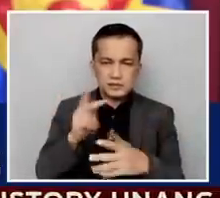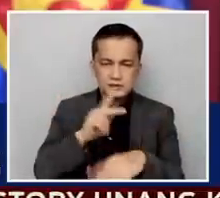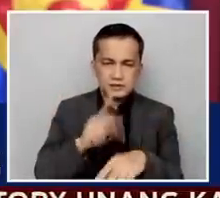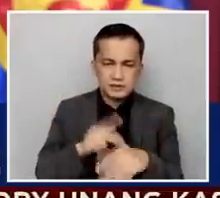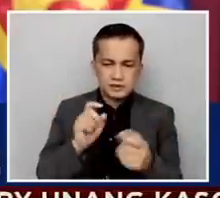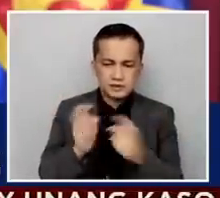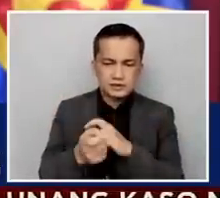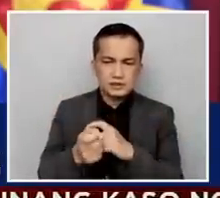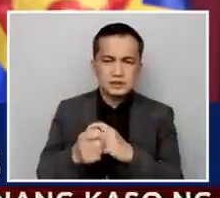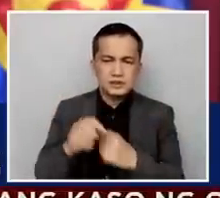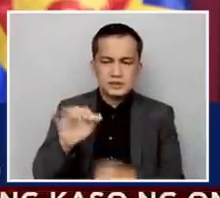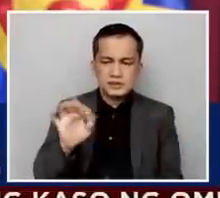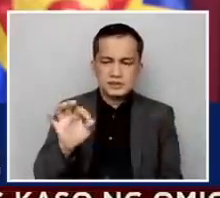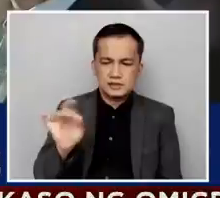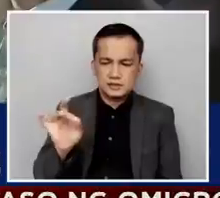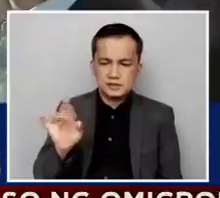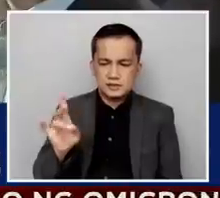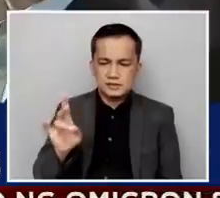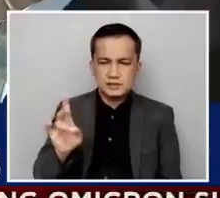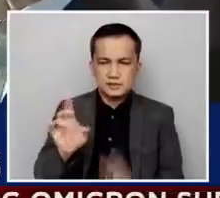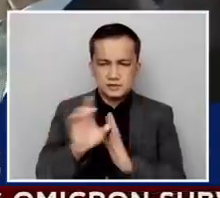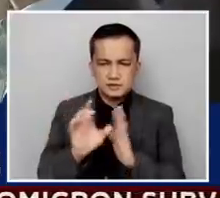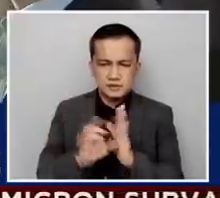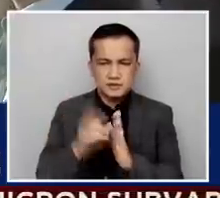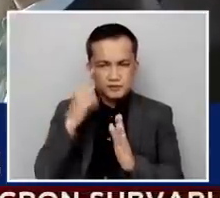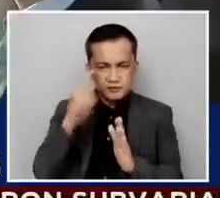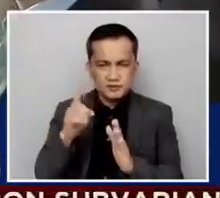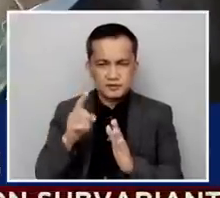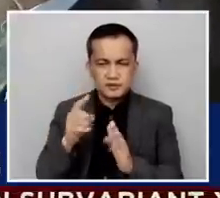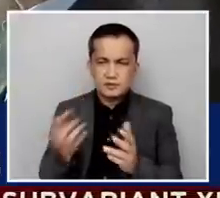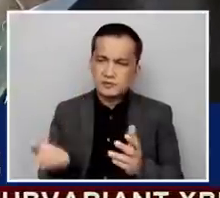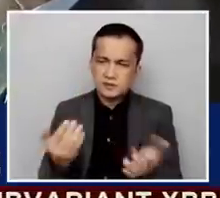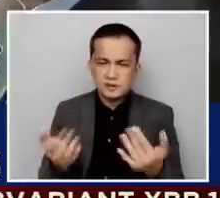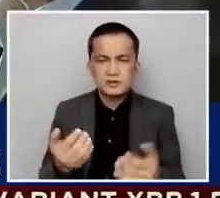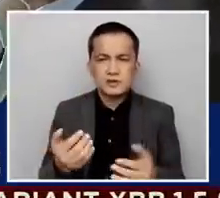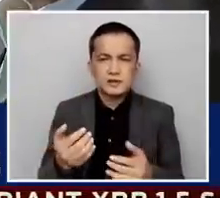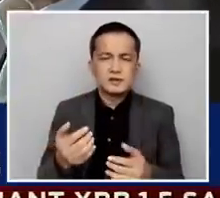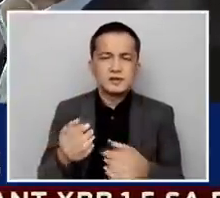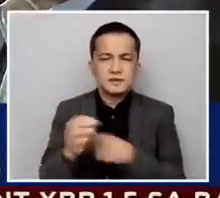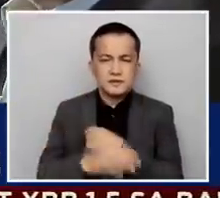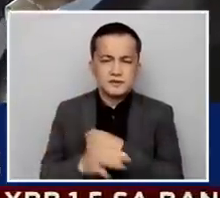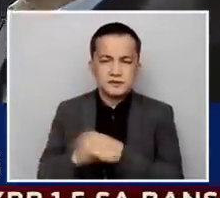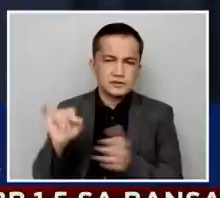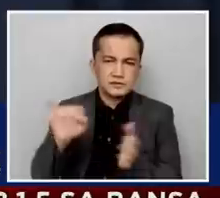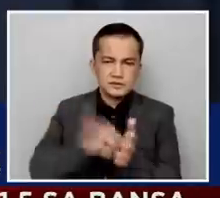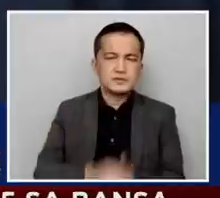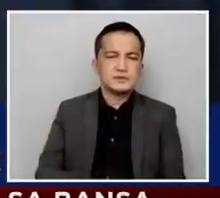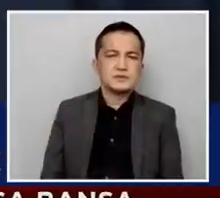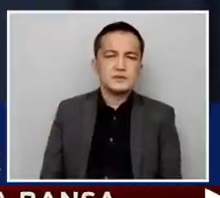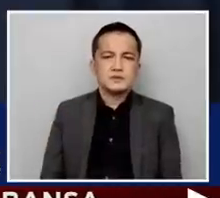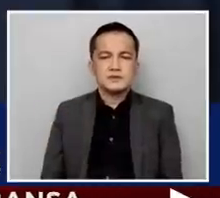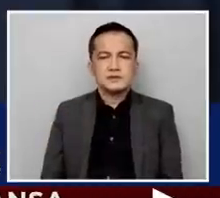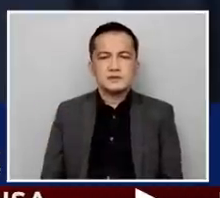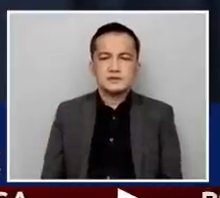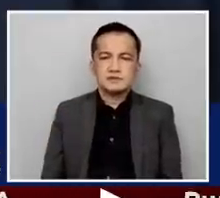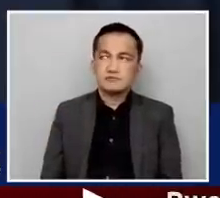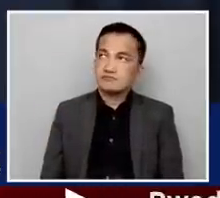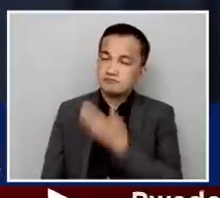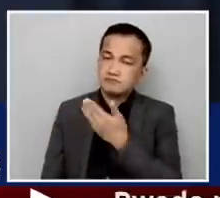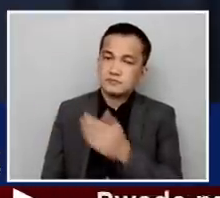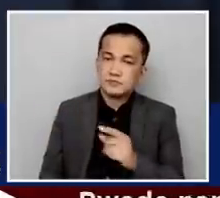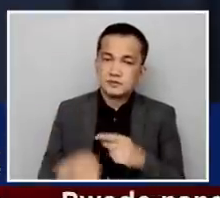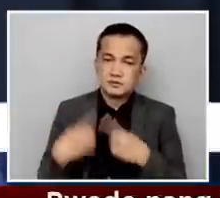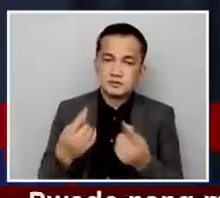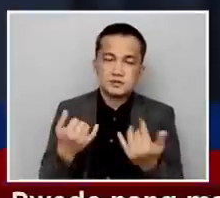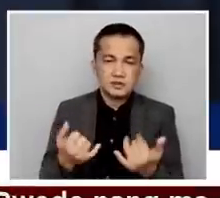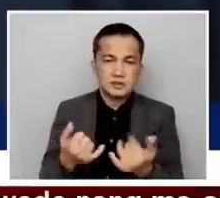ang 1987 Constitution para lang makaengganyo ng dayuhang mamumuhunan. At this point in time, ayaw po natin